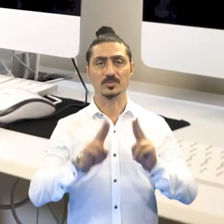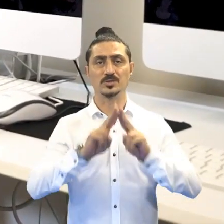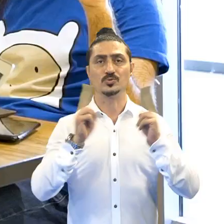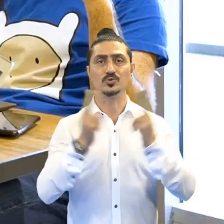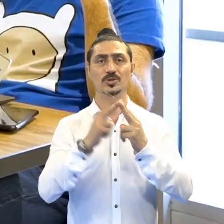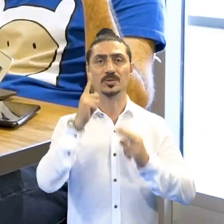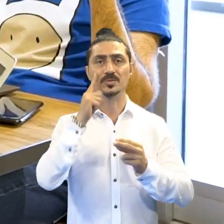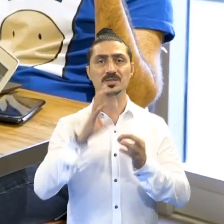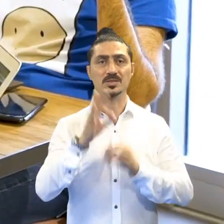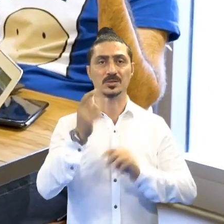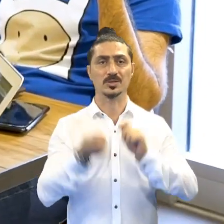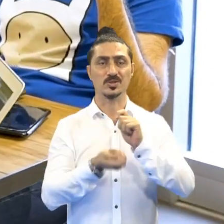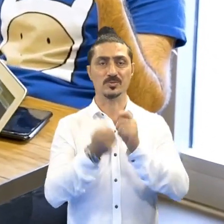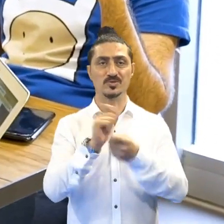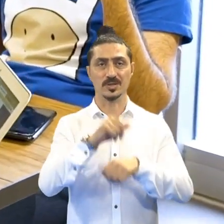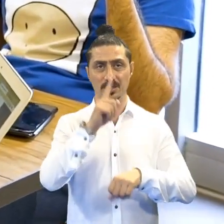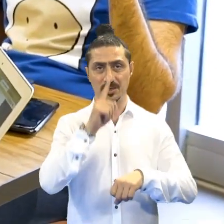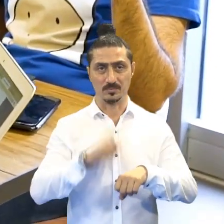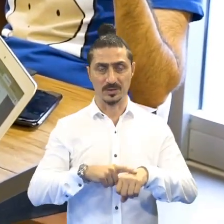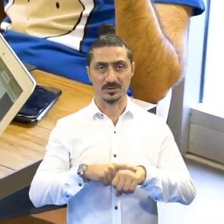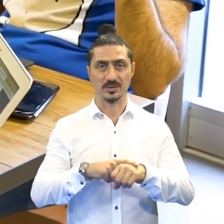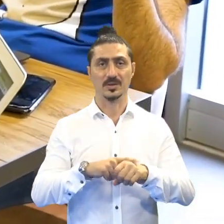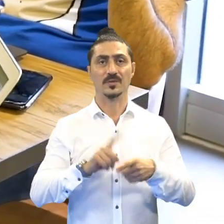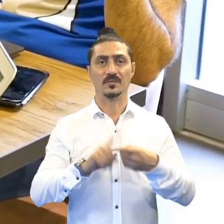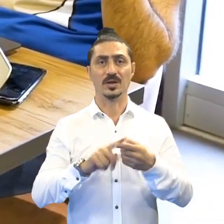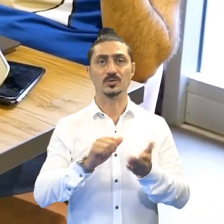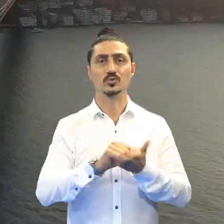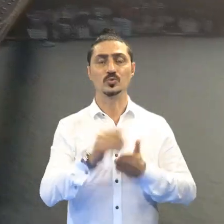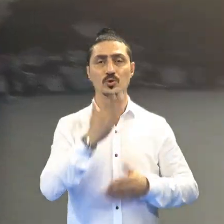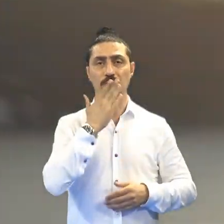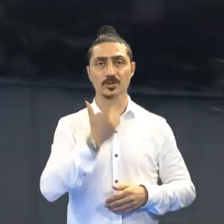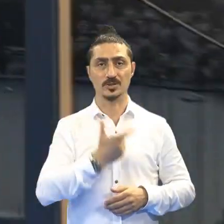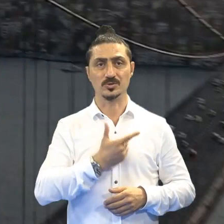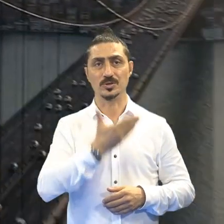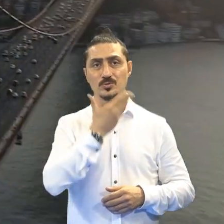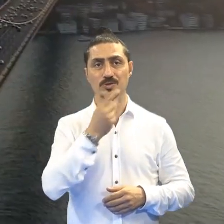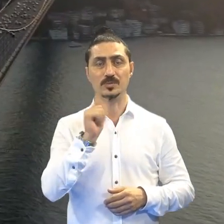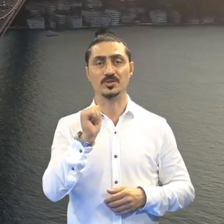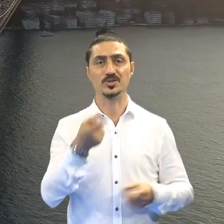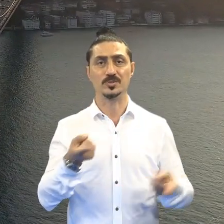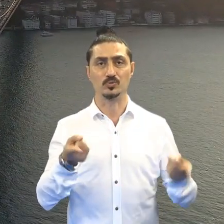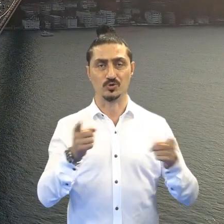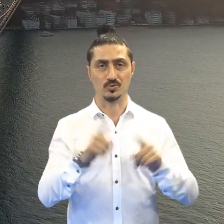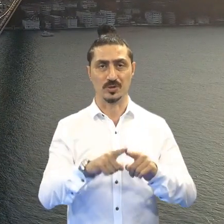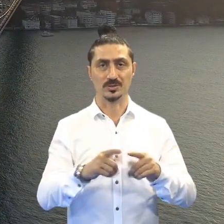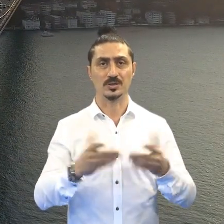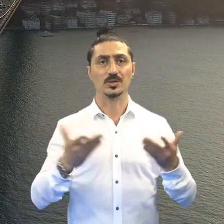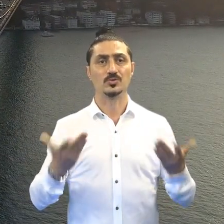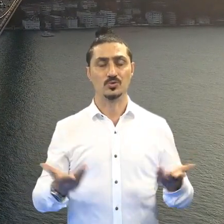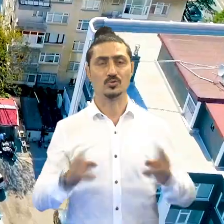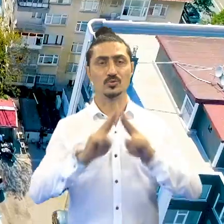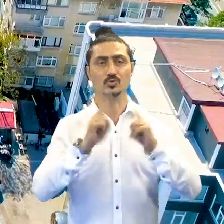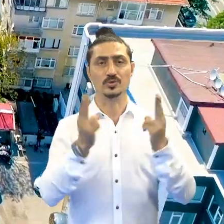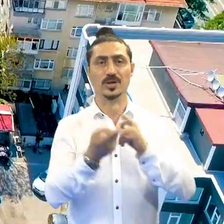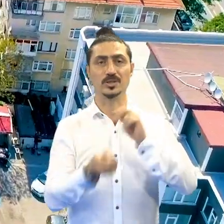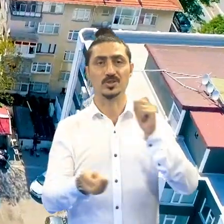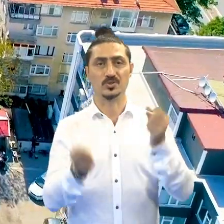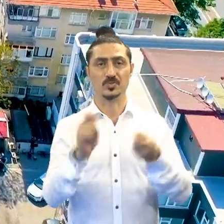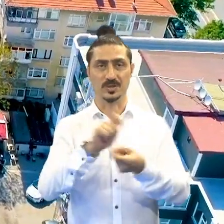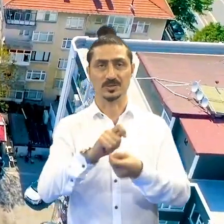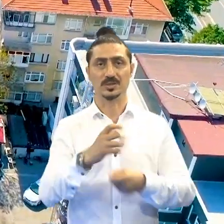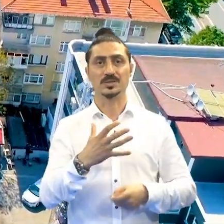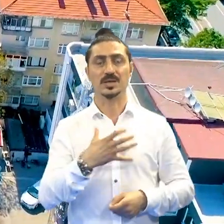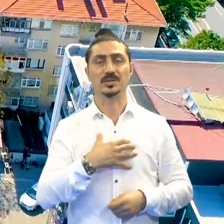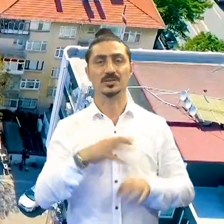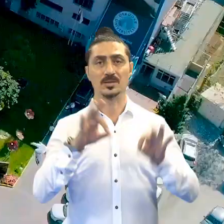Gayemiz, dünyanın bir insanla değişebileceğine inanmak ve tüm öğrencilerimizi güzel bir gelecekle buluşturmak. Çünkü